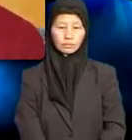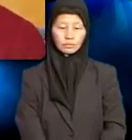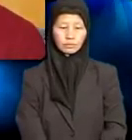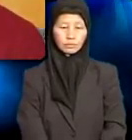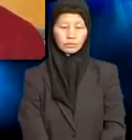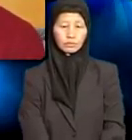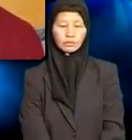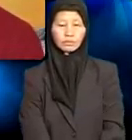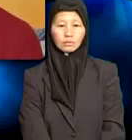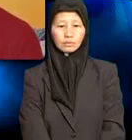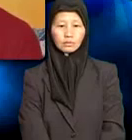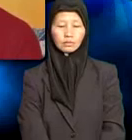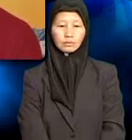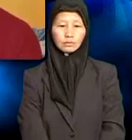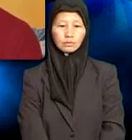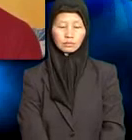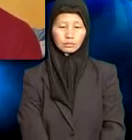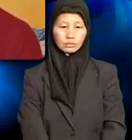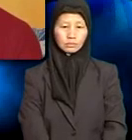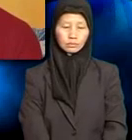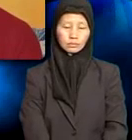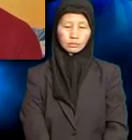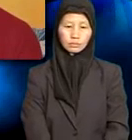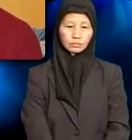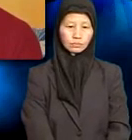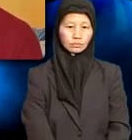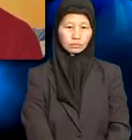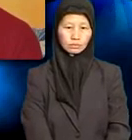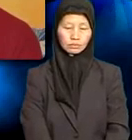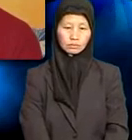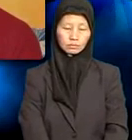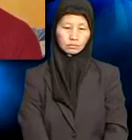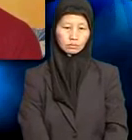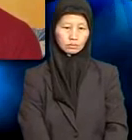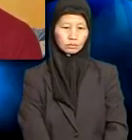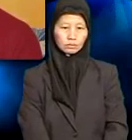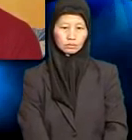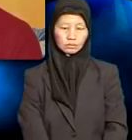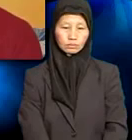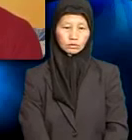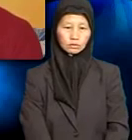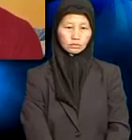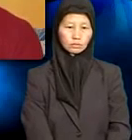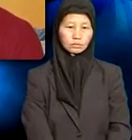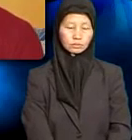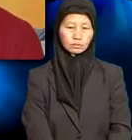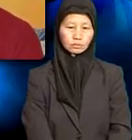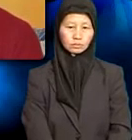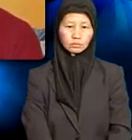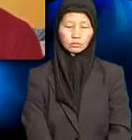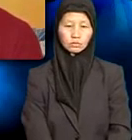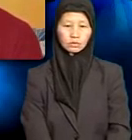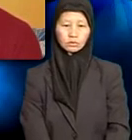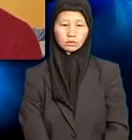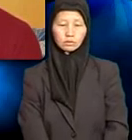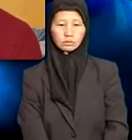Allahu akbar kabira walhamdulillahi kasira wa subhanallahi bukratan wa asila. Inni wajjahtu